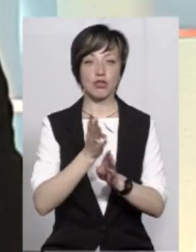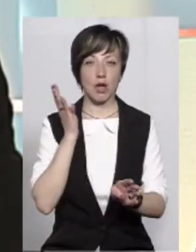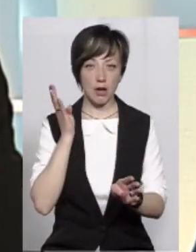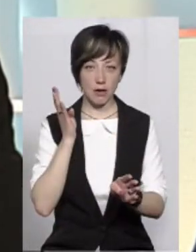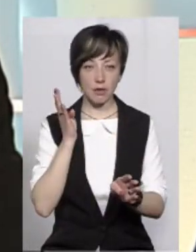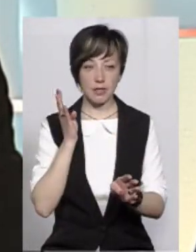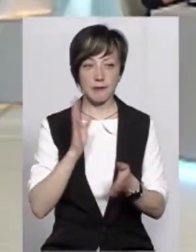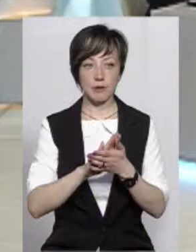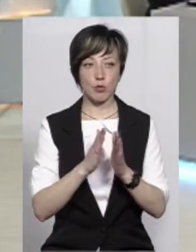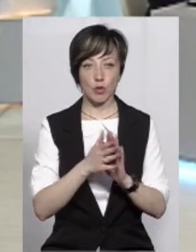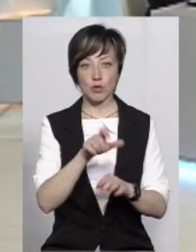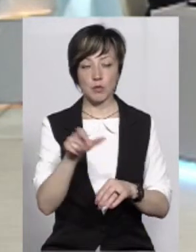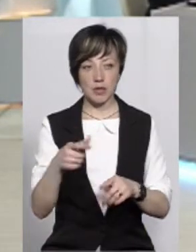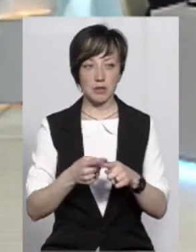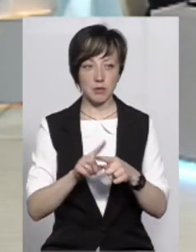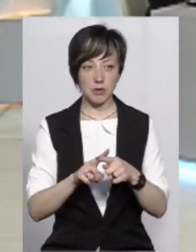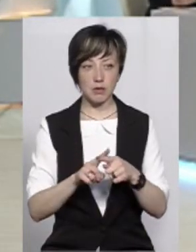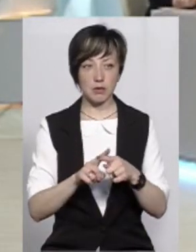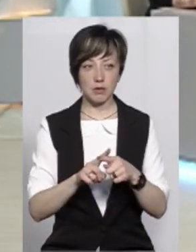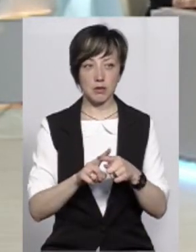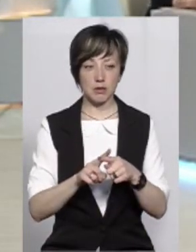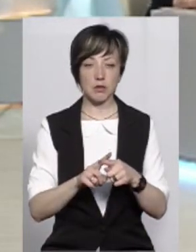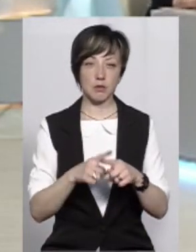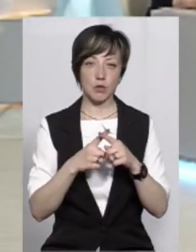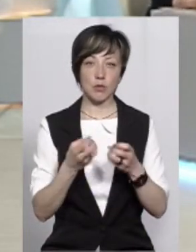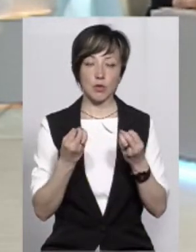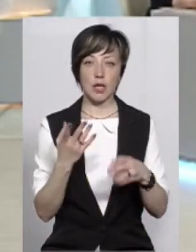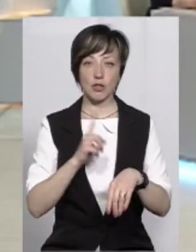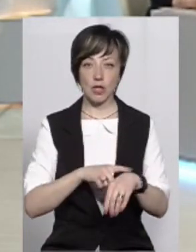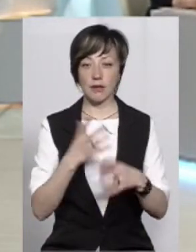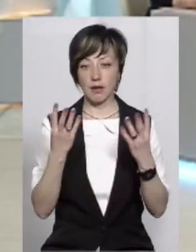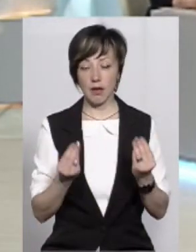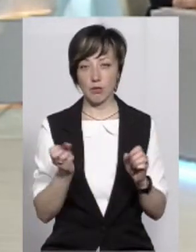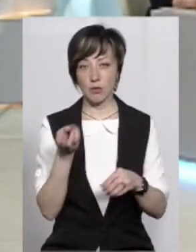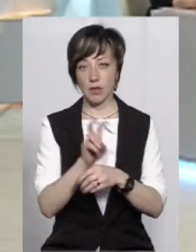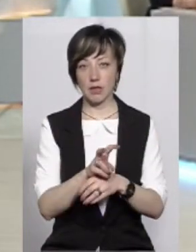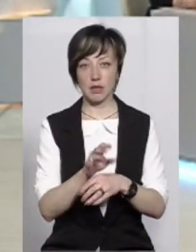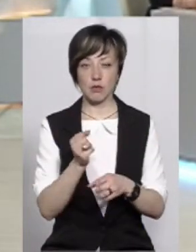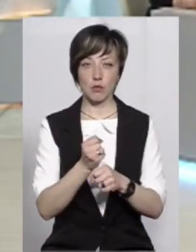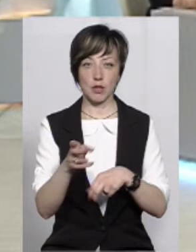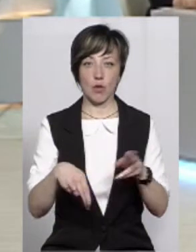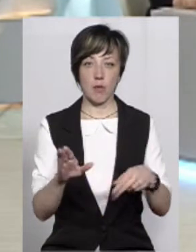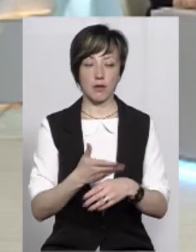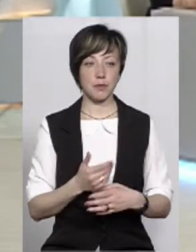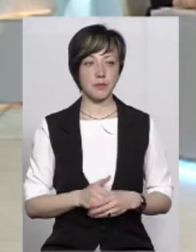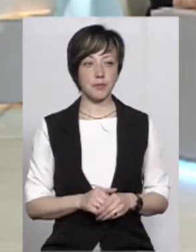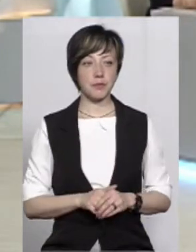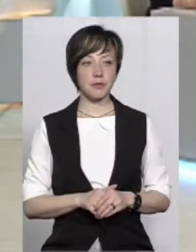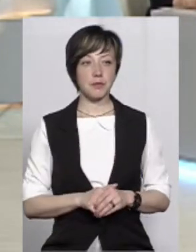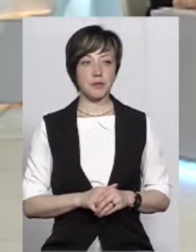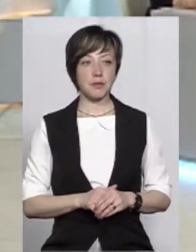черга, так. Домовимося з людьми, яка це має людина супроводжувати, і просто вже на який час, на який день можна туди буде під'їхати, зробити